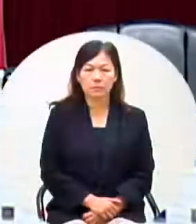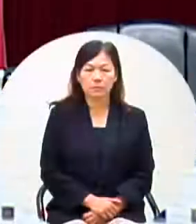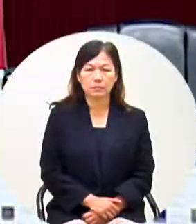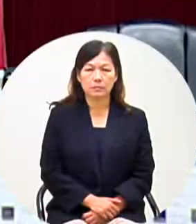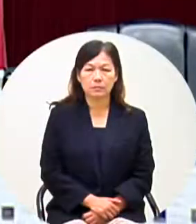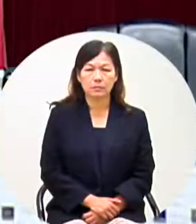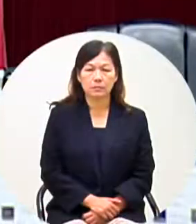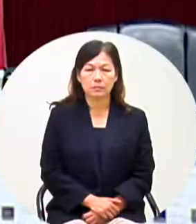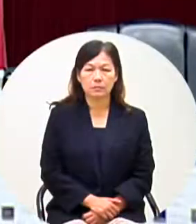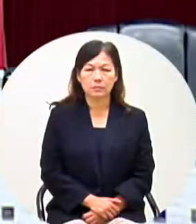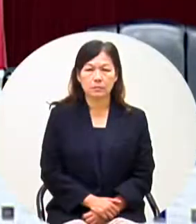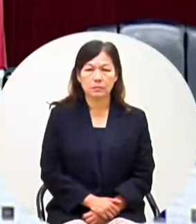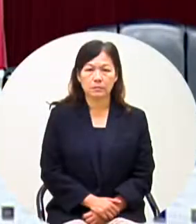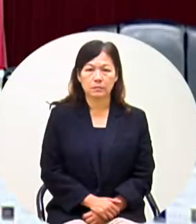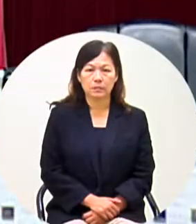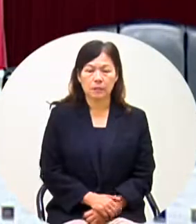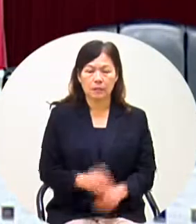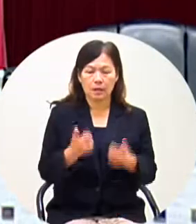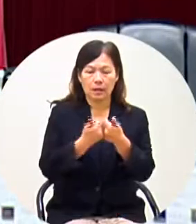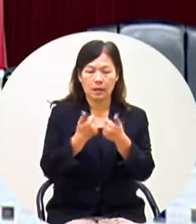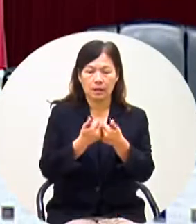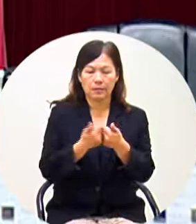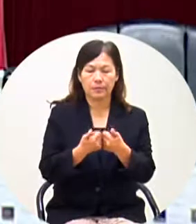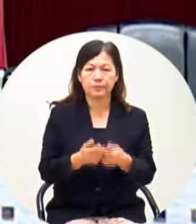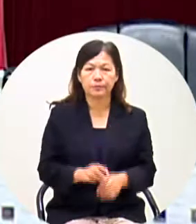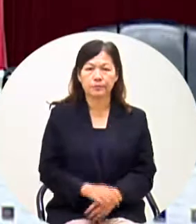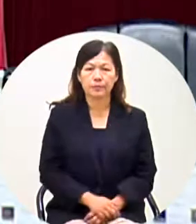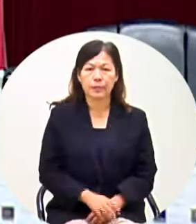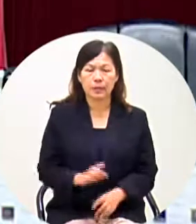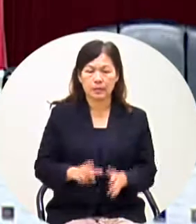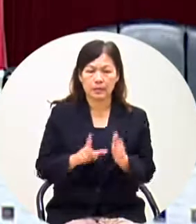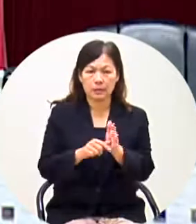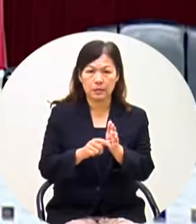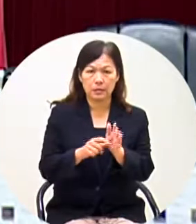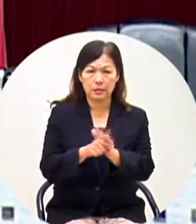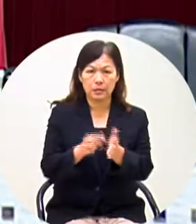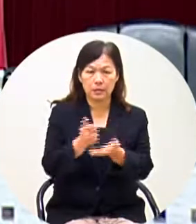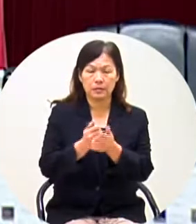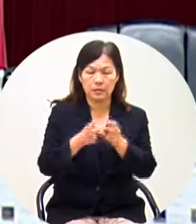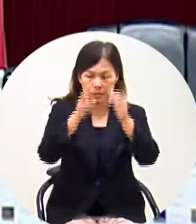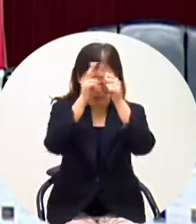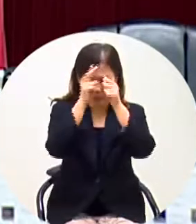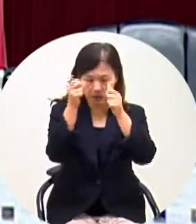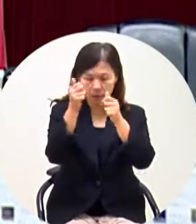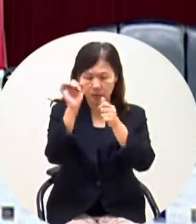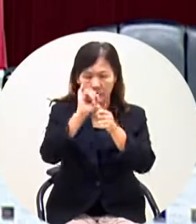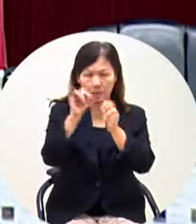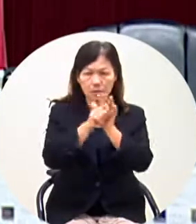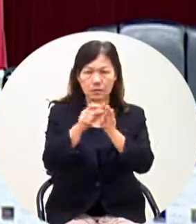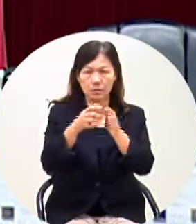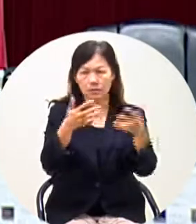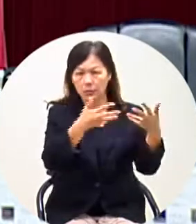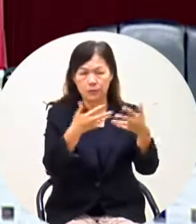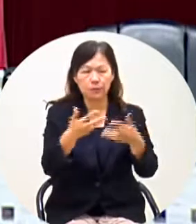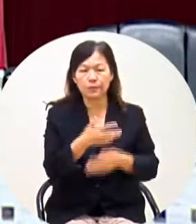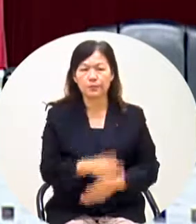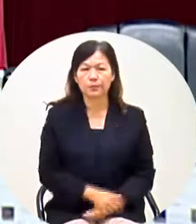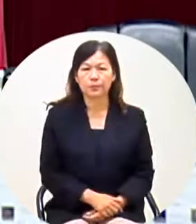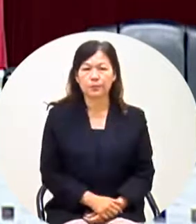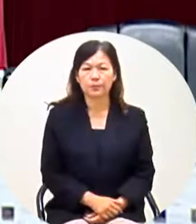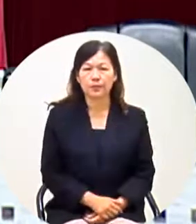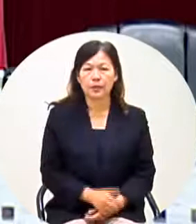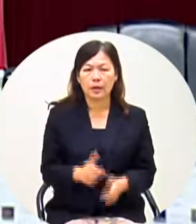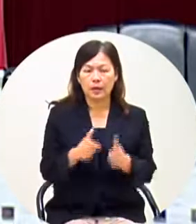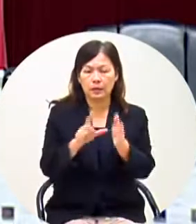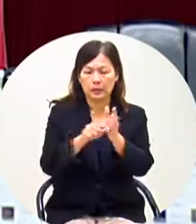继续开会，这一节我们请许议员会议总质询，谢谢，45分。 好，